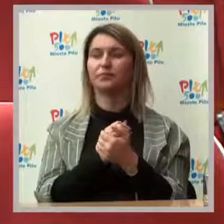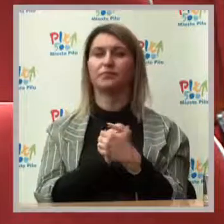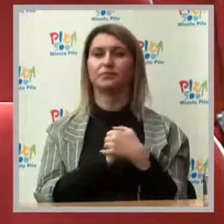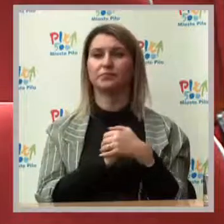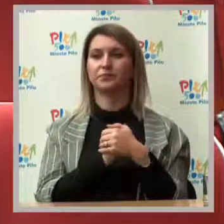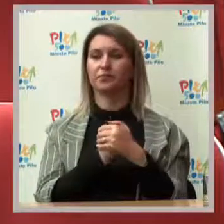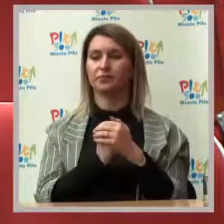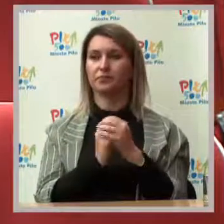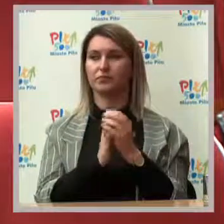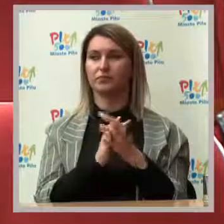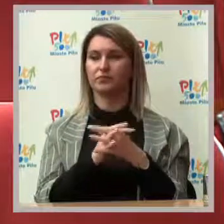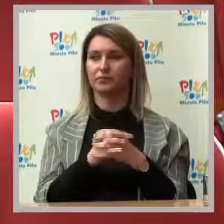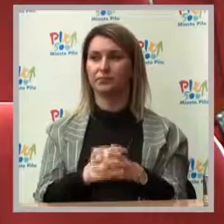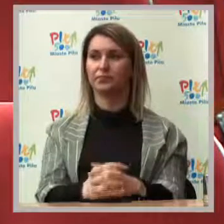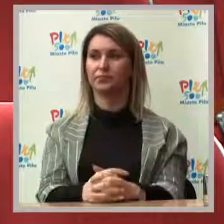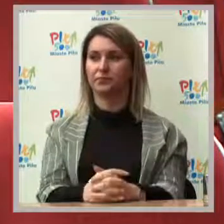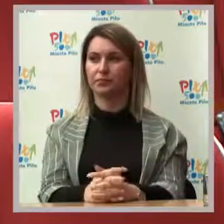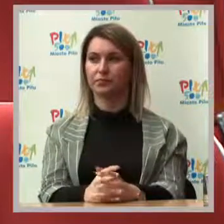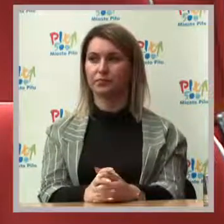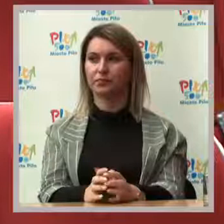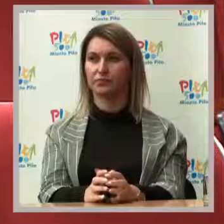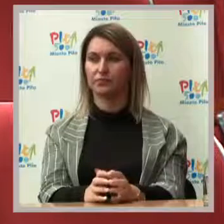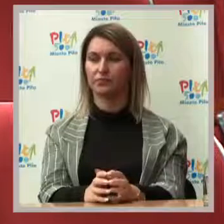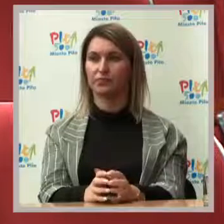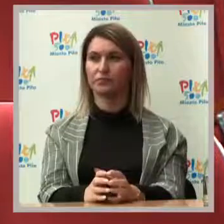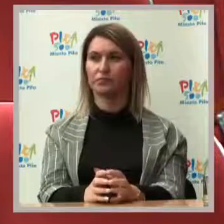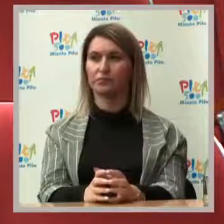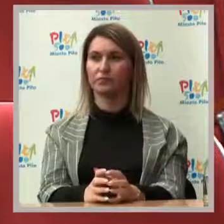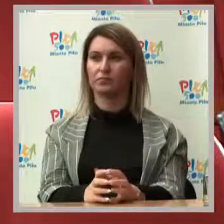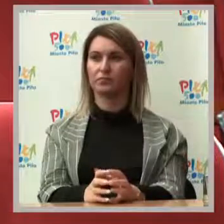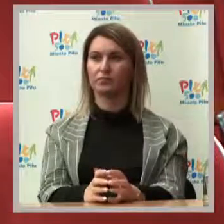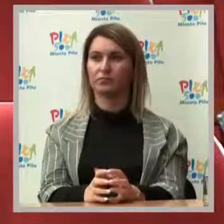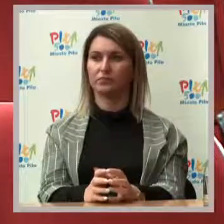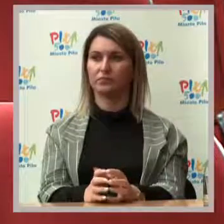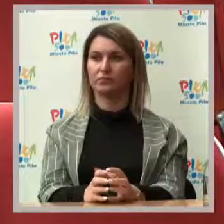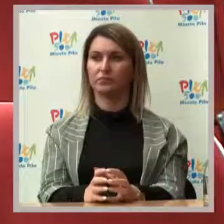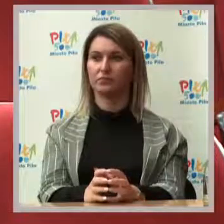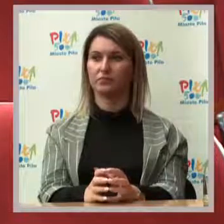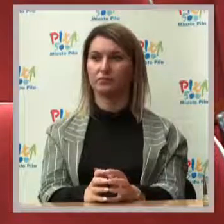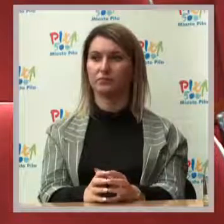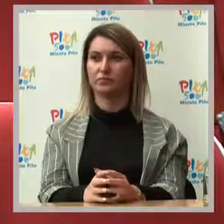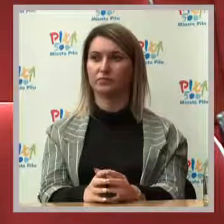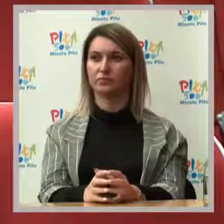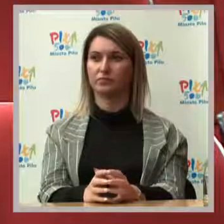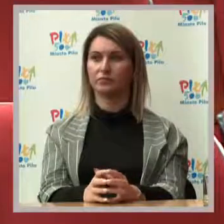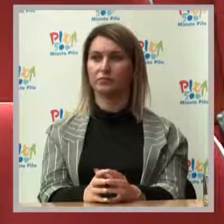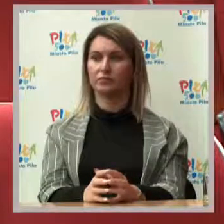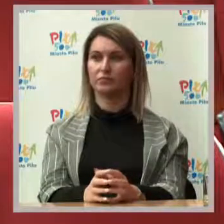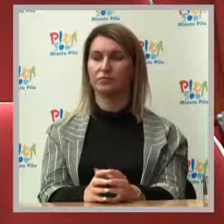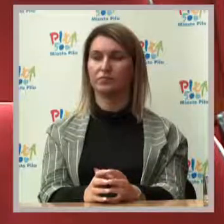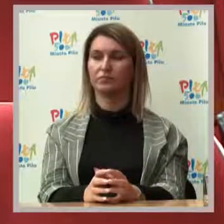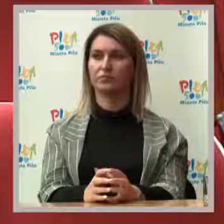i ewentualnych wydatków bieżących. Tutaj ta różnica jest niewielka, właściwie